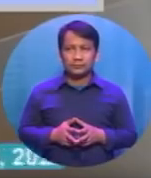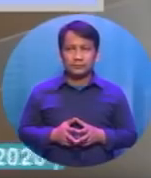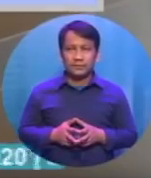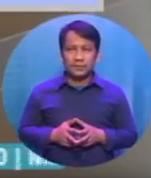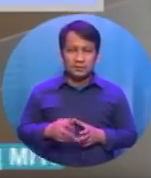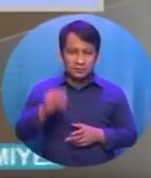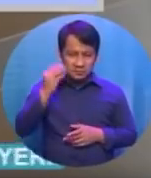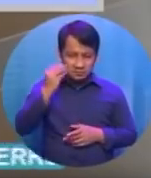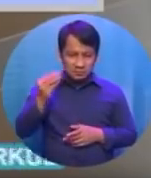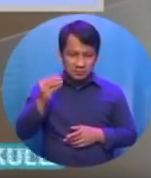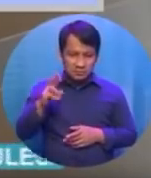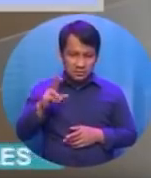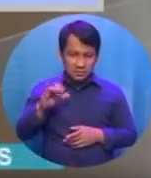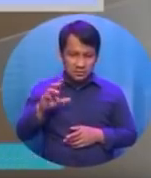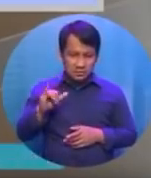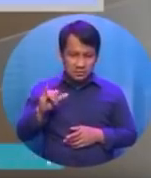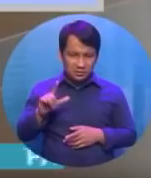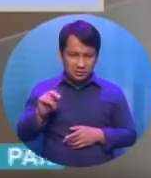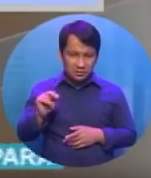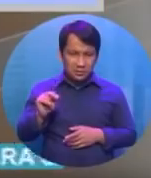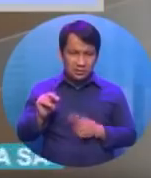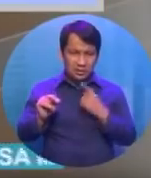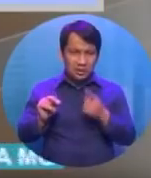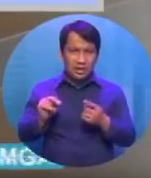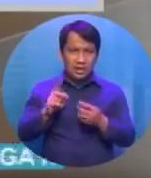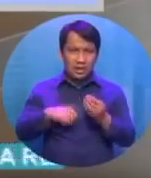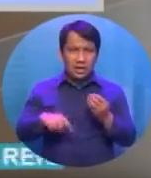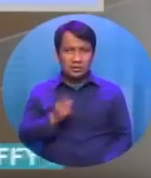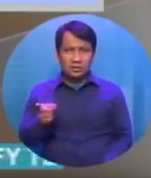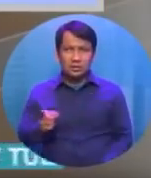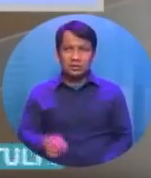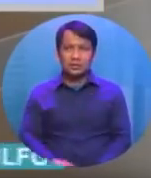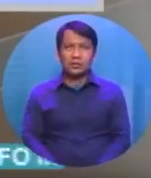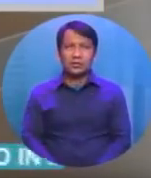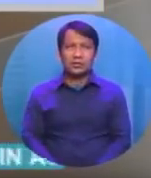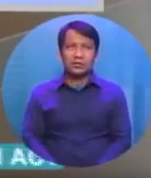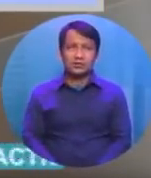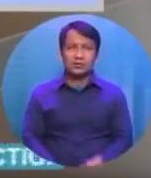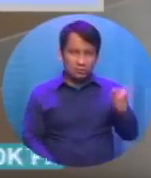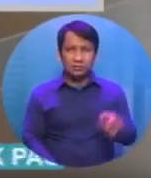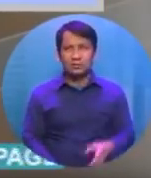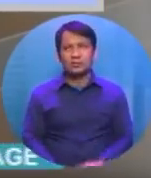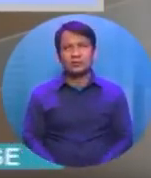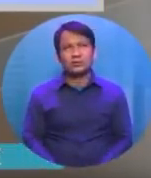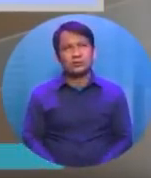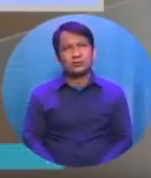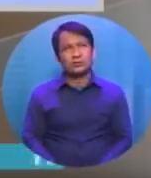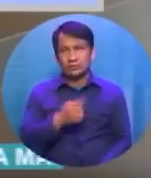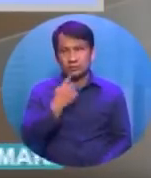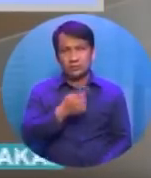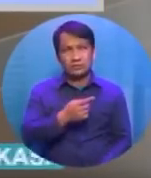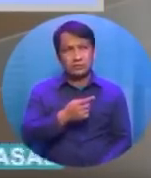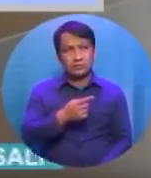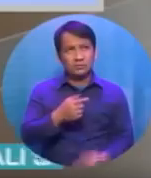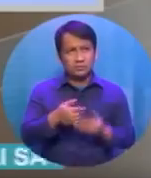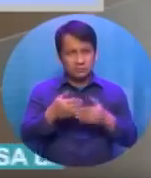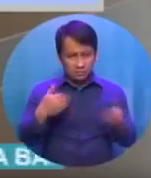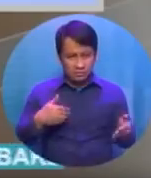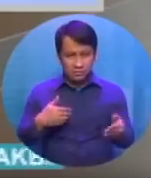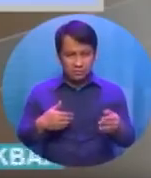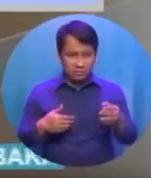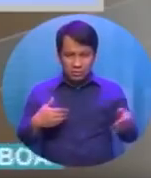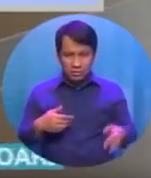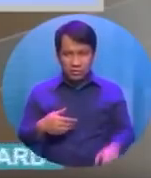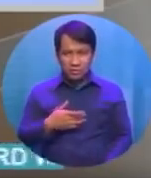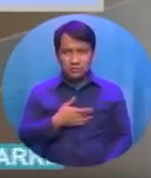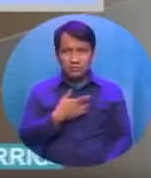Mary Lynn. Yes po. Ano yung kutob mo? Tatay ko po talaga siya. Yun yung kutob mo? Bukod pa doon sa sinasabi ng